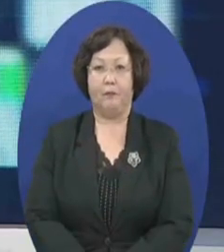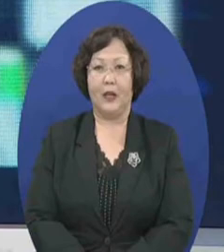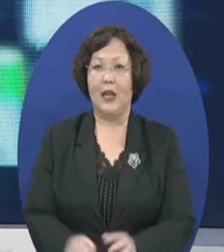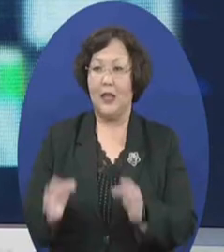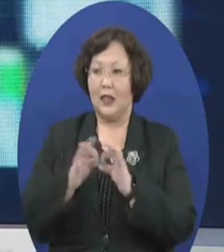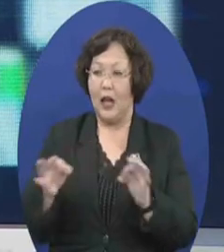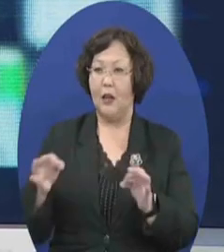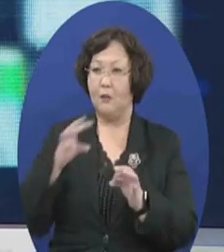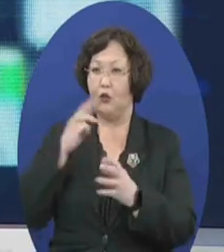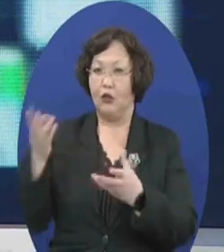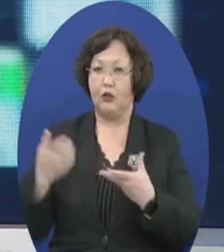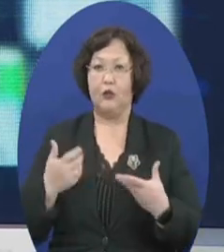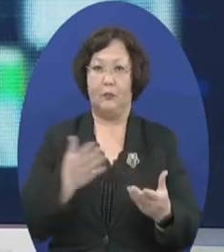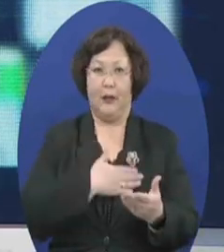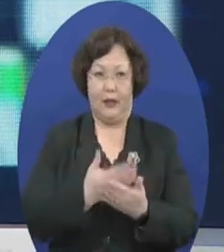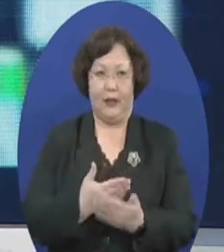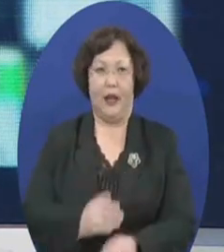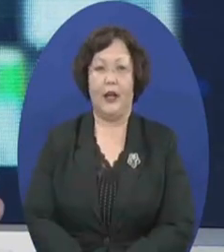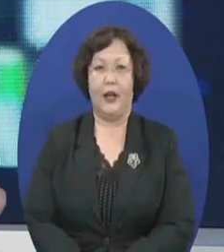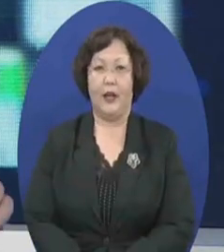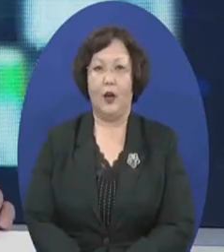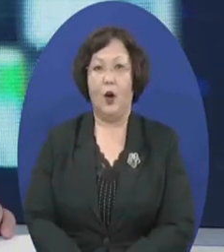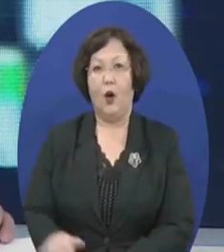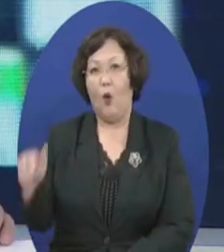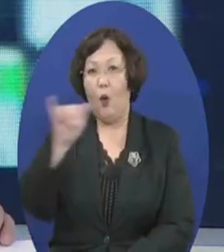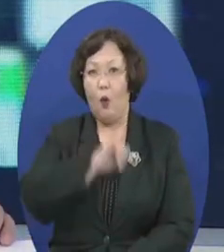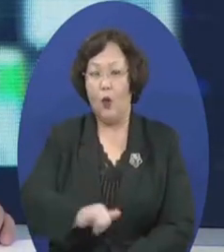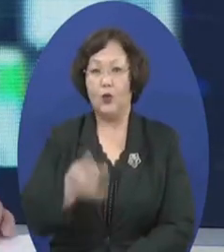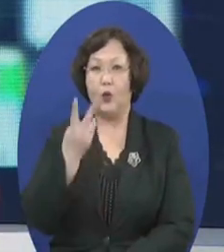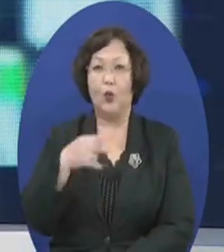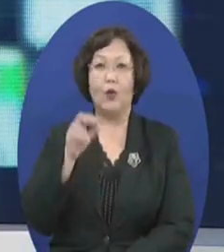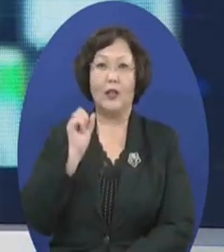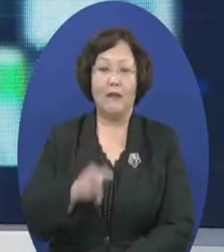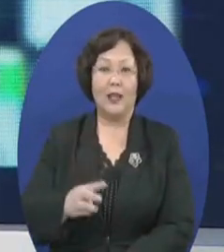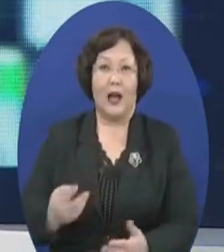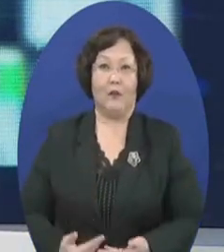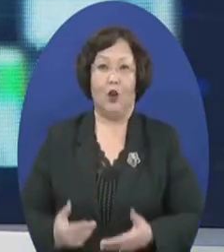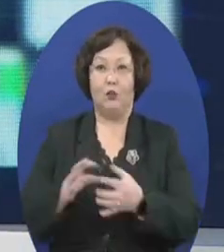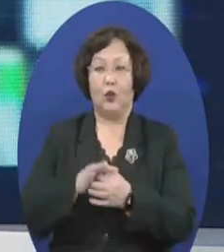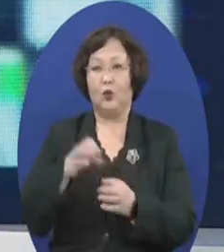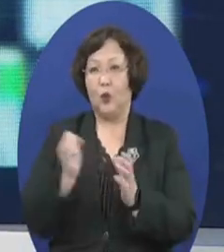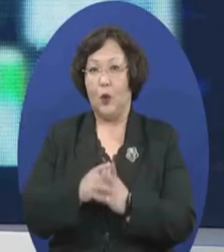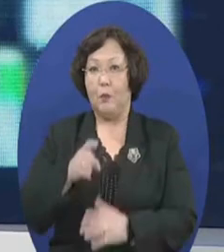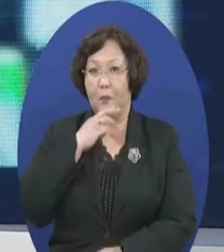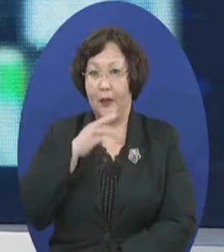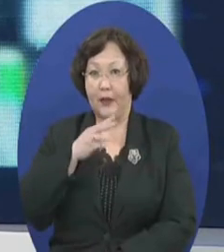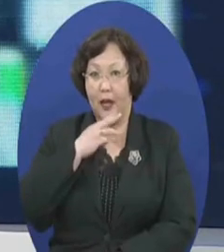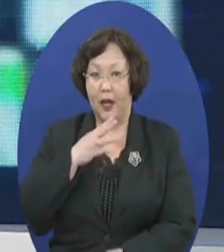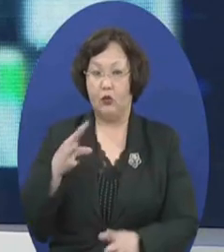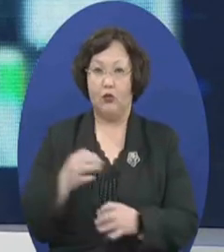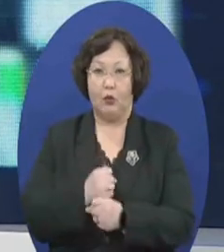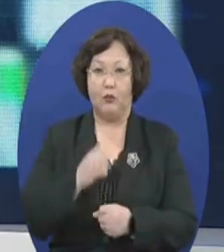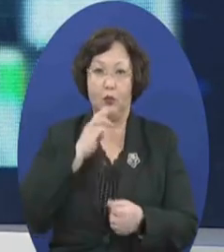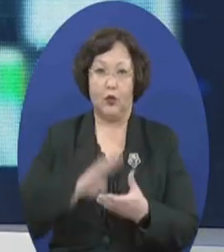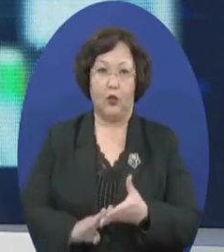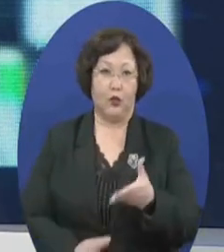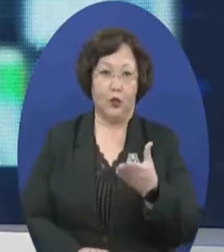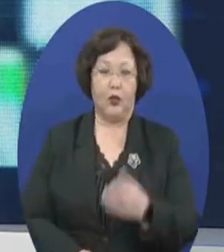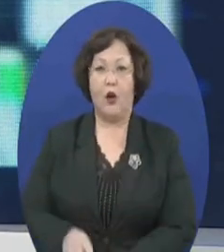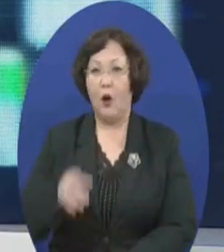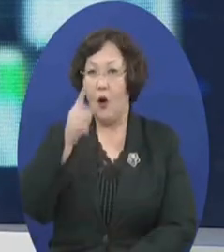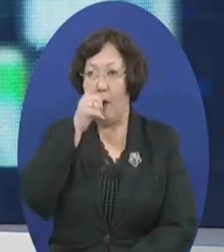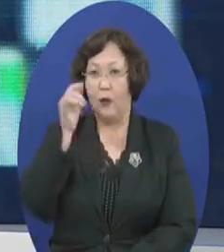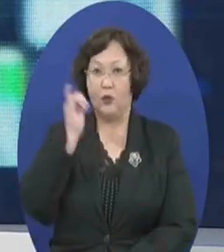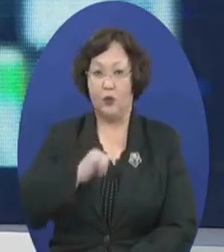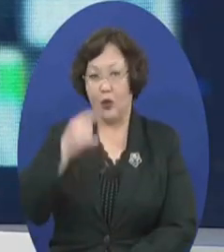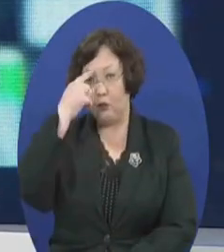За дэлгэрэнгүй мэдээлэл өгсөн бүрэвдээ баярлалаа. За улс орны үйл амьдралтай холбоотой бас нэгэн чухал мэдээлэлээр үзэгчдэд тойм хүргэх гэж байна. Оросын